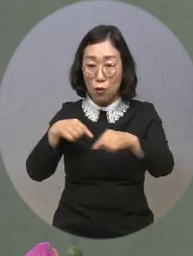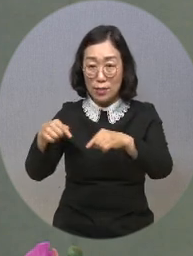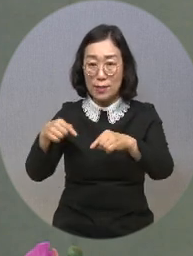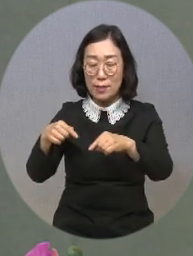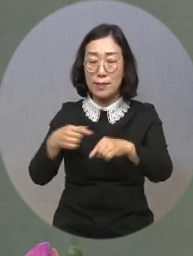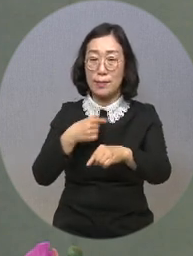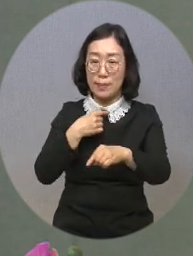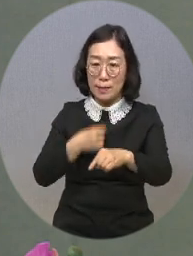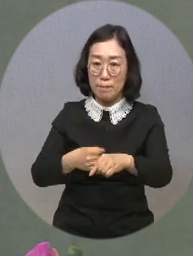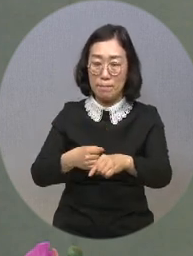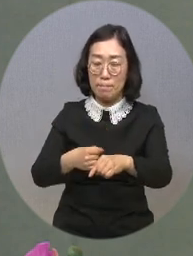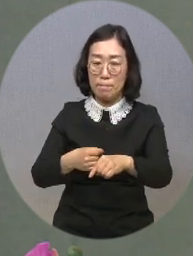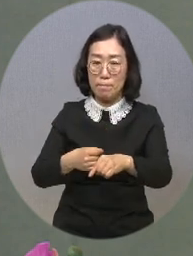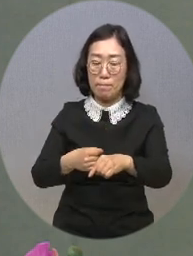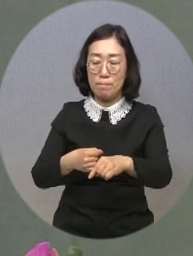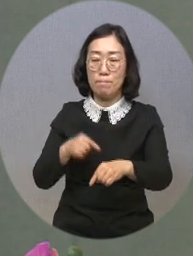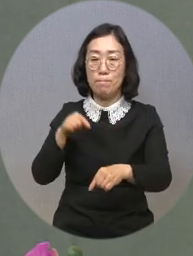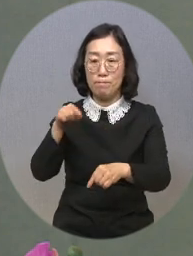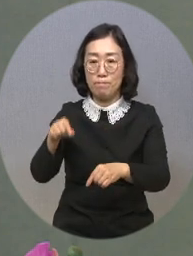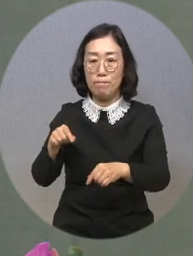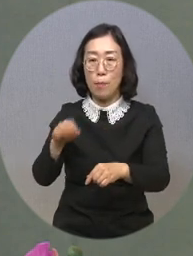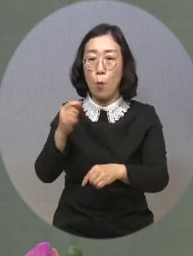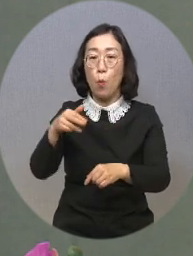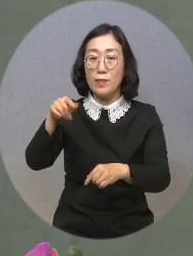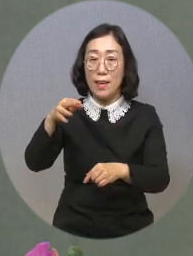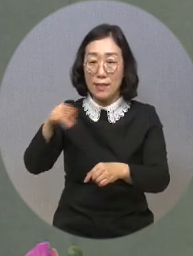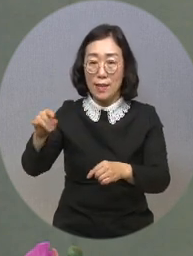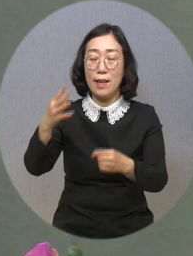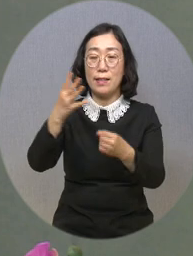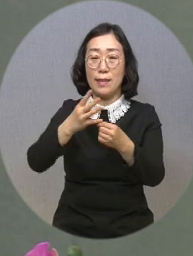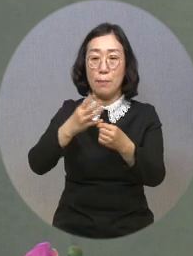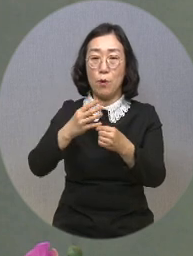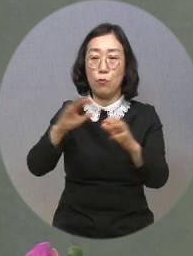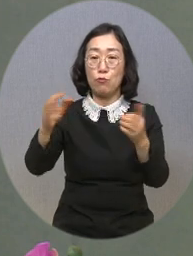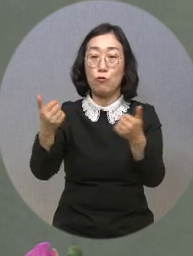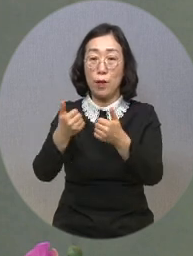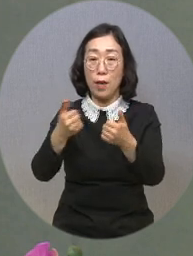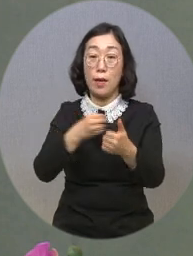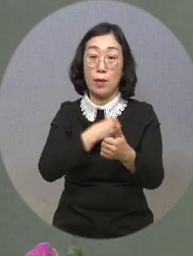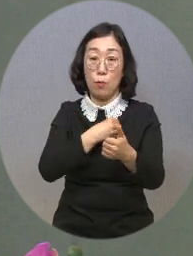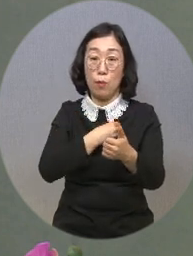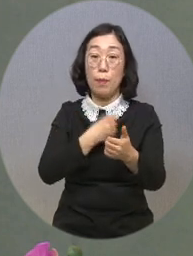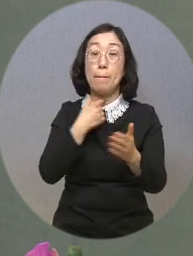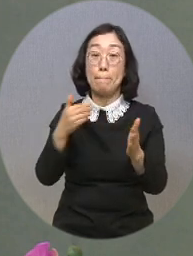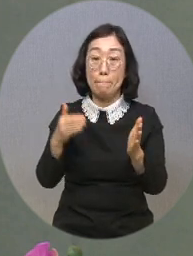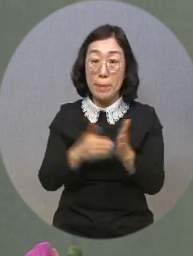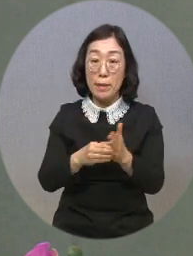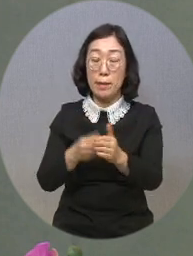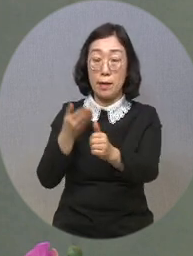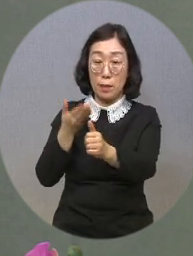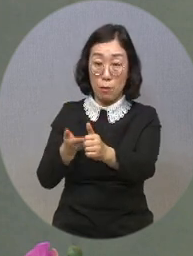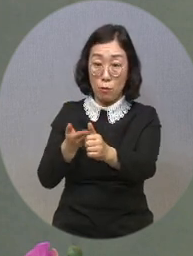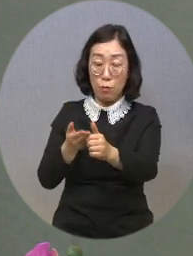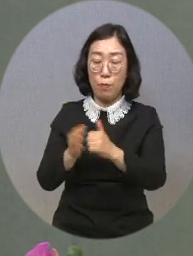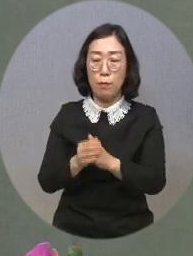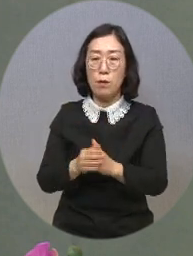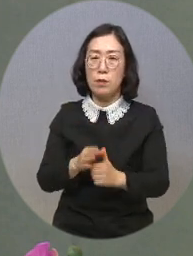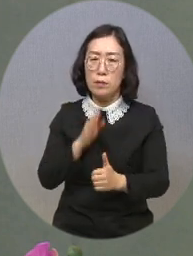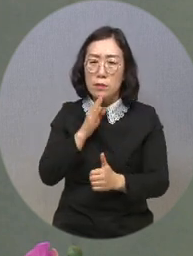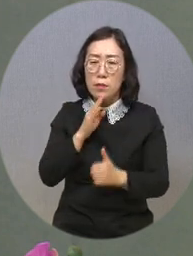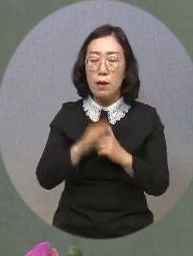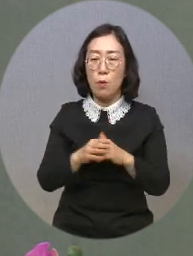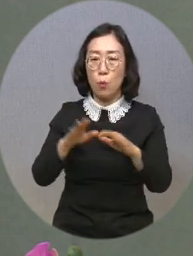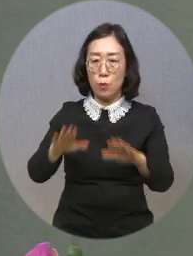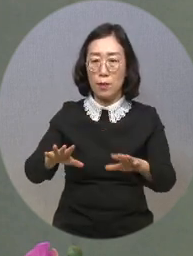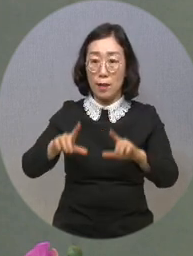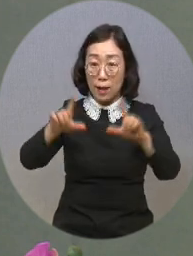주인공입니다. 오제세 4선 전 국회의원을 모시고 우리가 과연 이